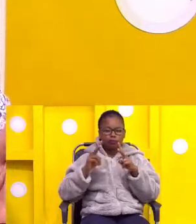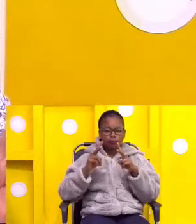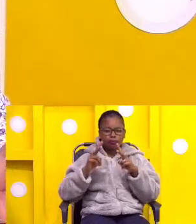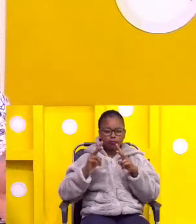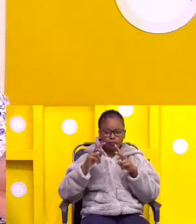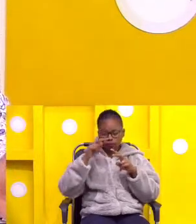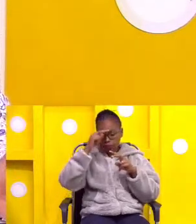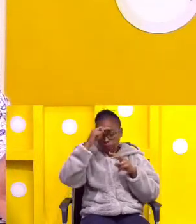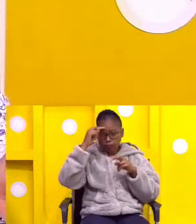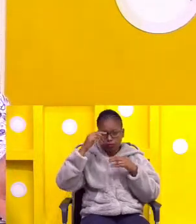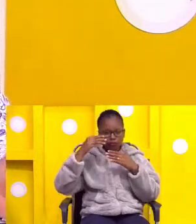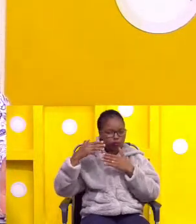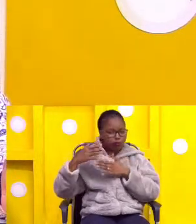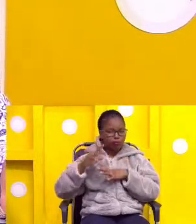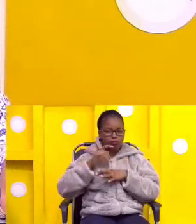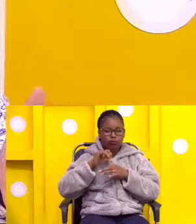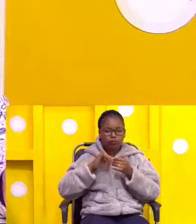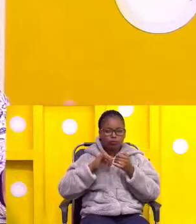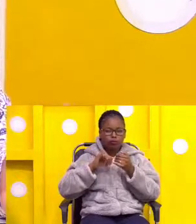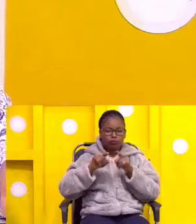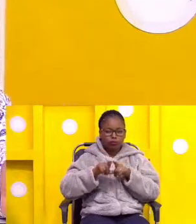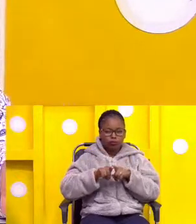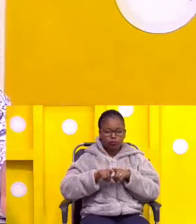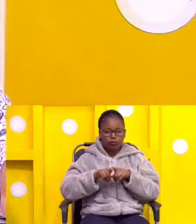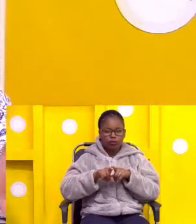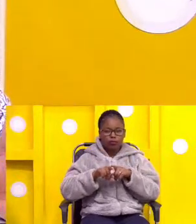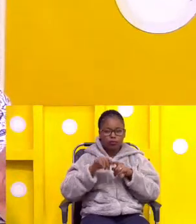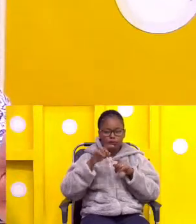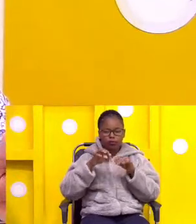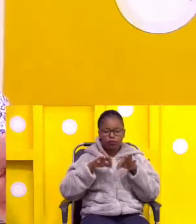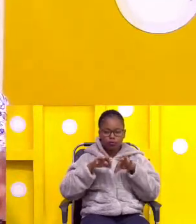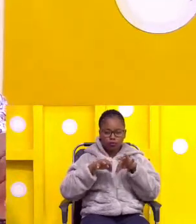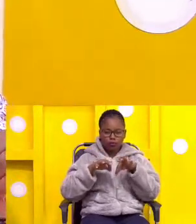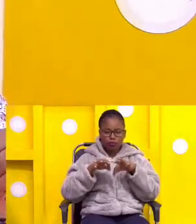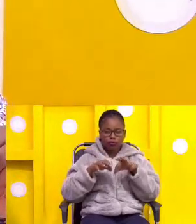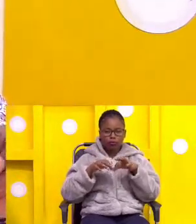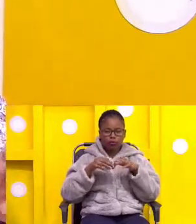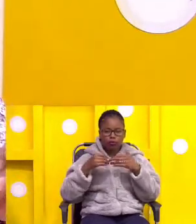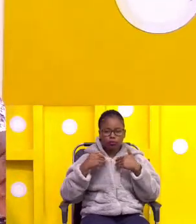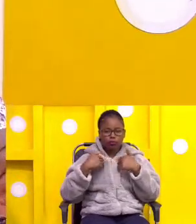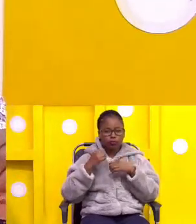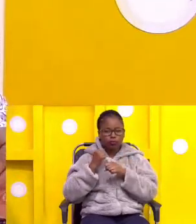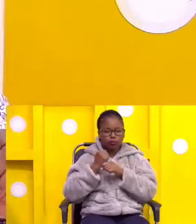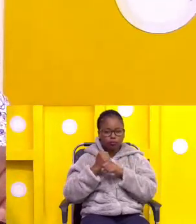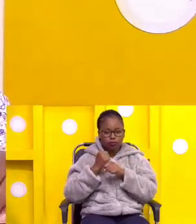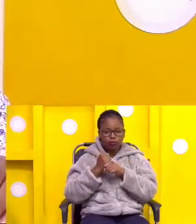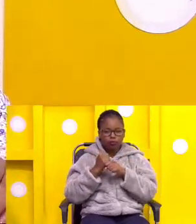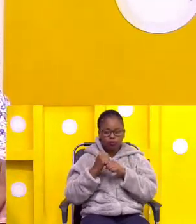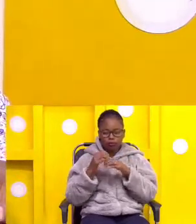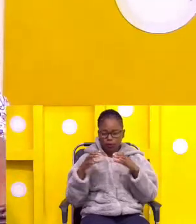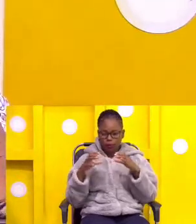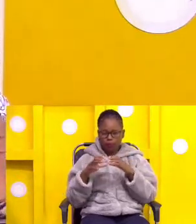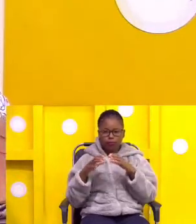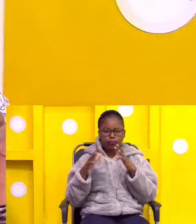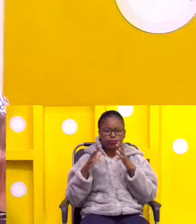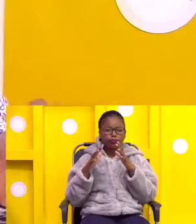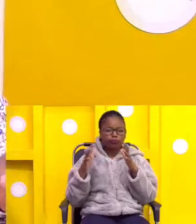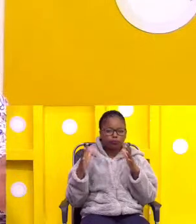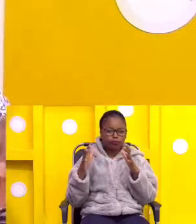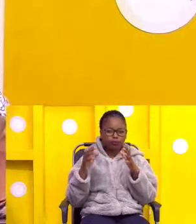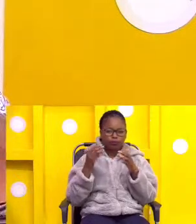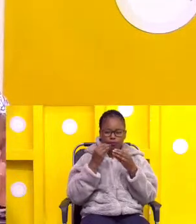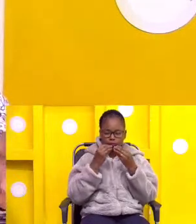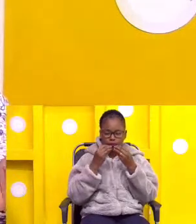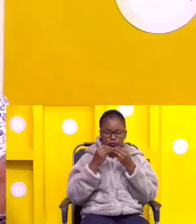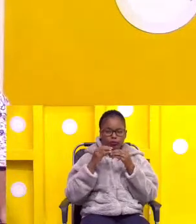nĩ brothers ciake nĩ tondũ wa ũguo agĩtari. Na brothers ciake ciarutaga wĩra na makambuni manene, ciana ciao nĩ ciarĩaga